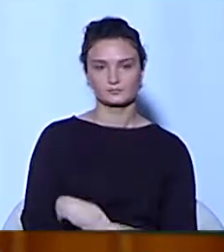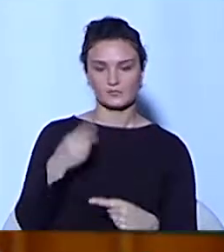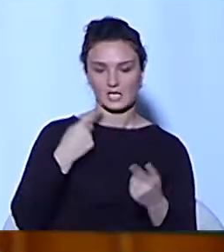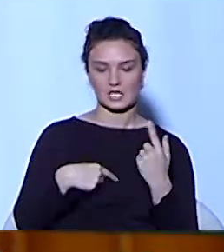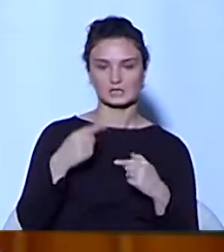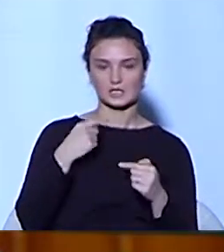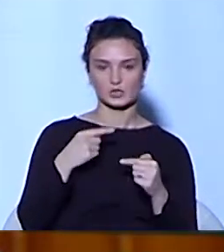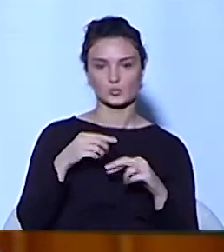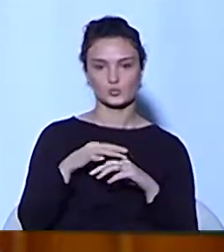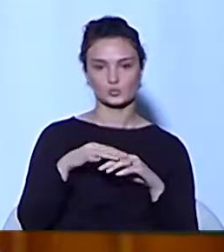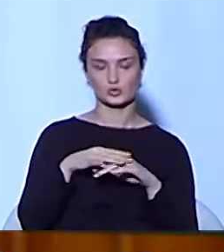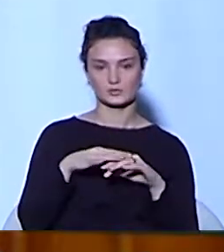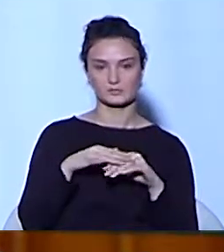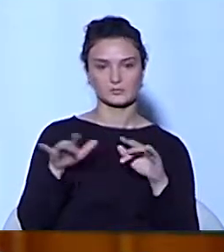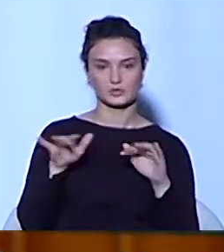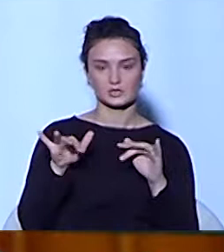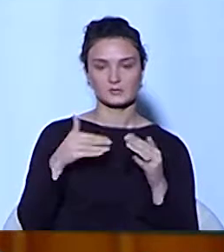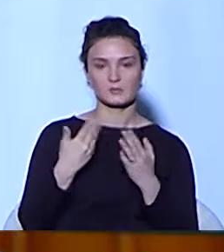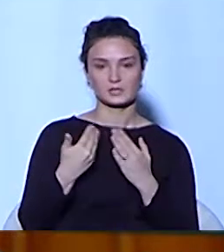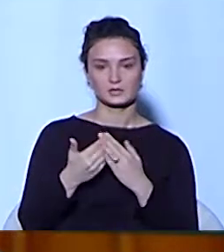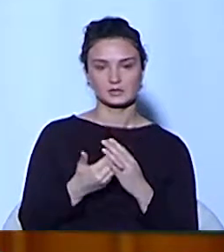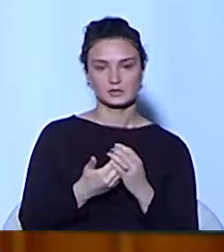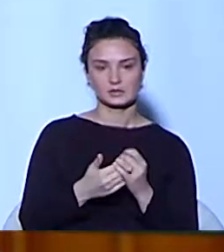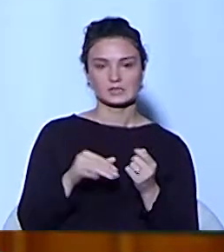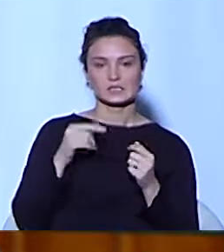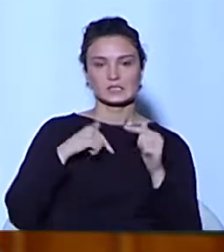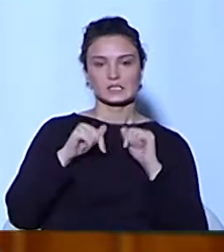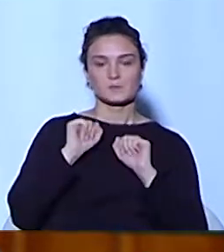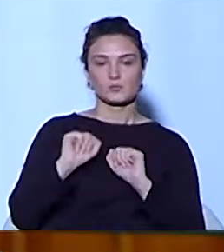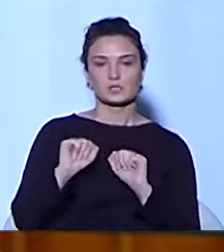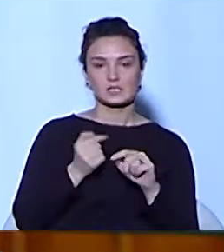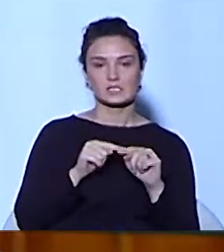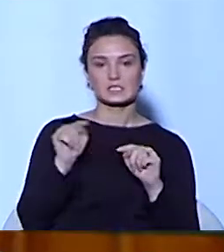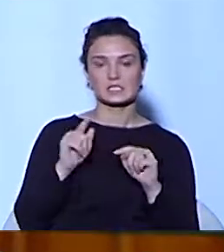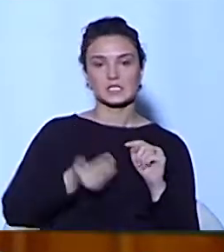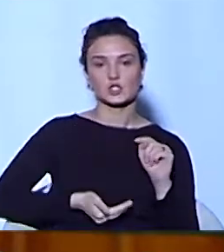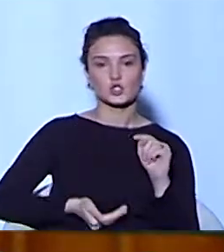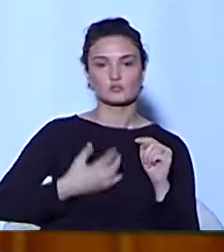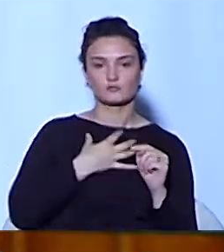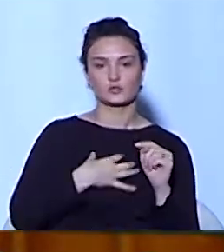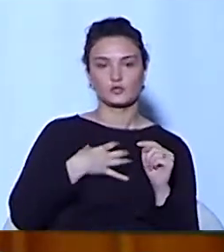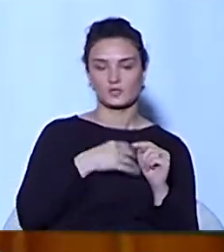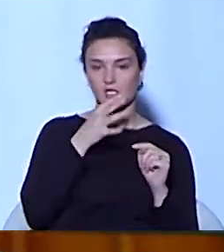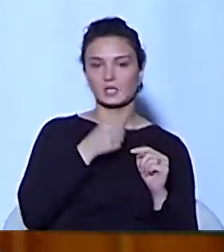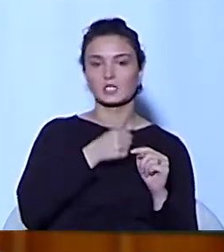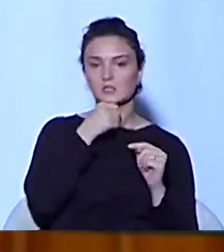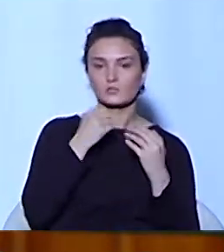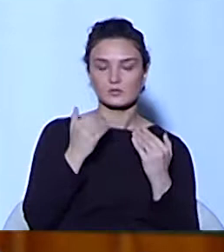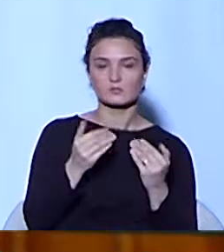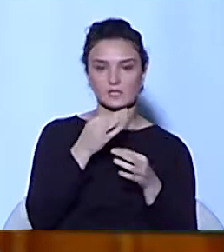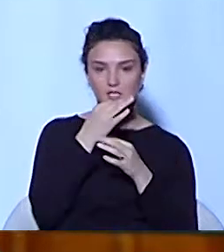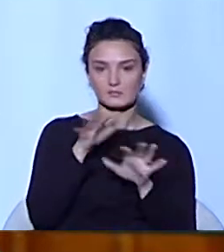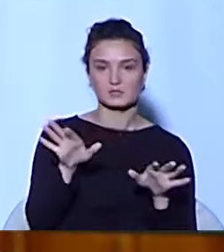აღდგენის პროცესი, უჯრედების აღდგენის პროცესი, მაგალითად იმუნიტეტი, ის რაც სასიცოცხლოდ მნიშვნელოვანია ხანდაზმულებისათვის,